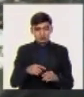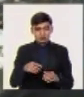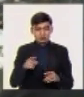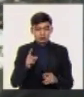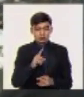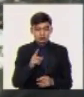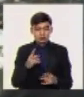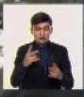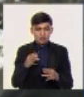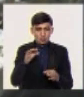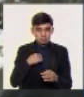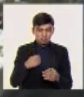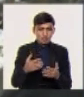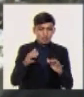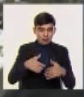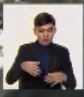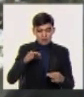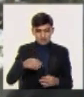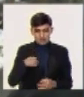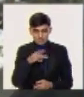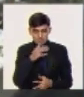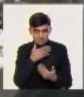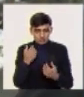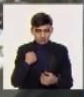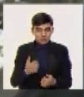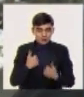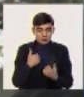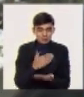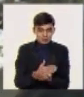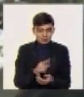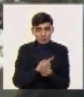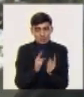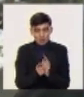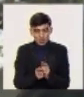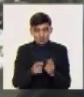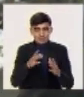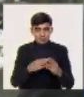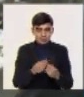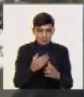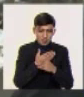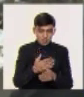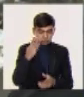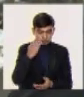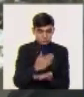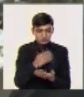значит, надобность делать отобрание детей. Мы стараемся, наоборот, данной семье